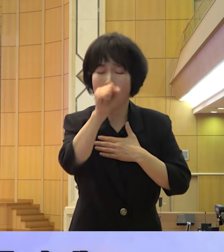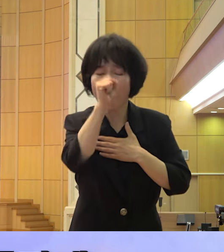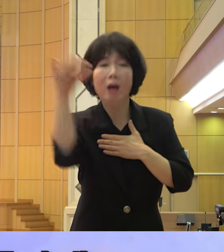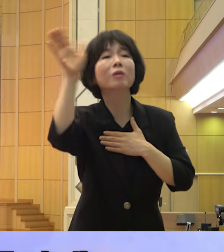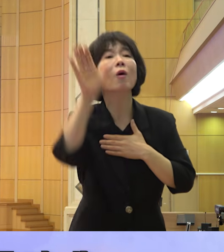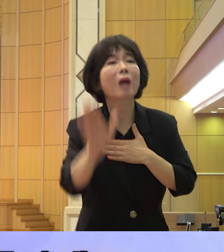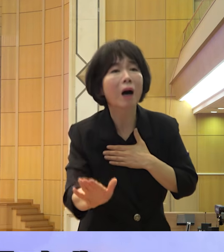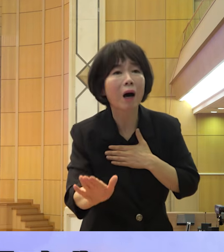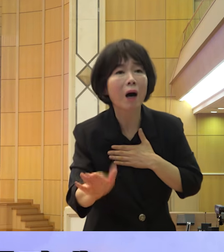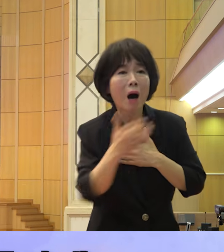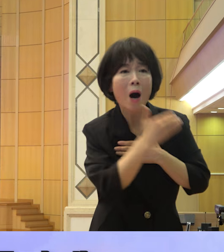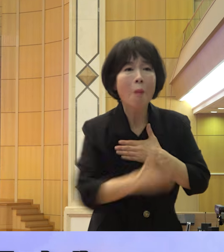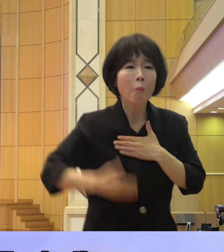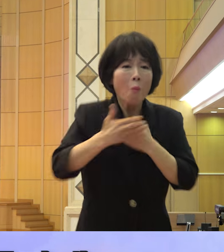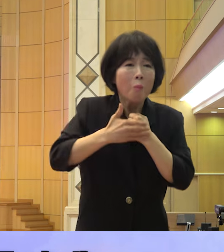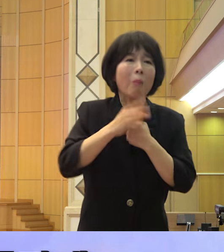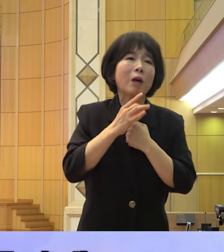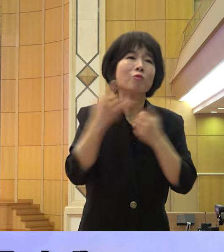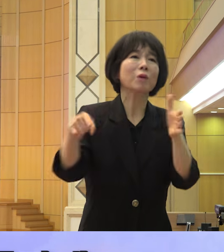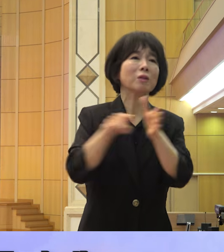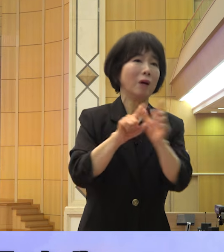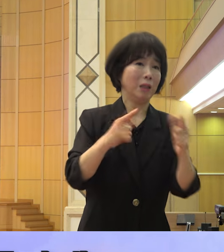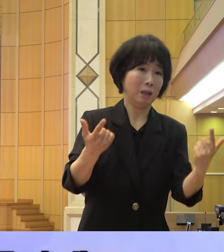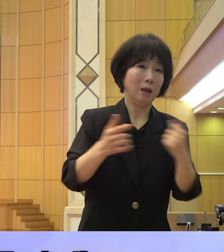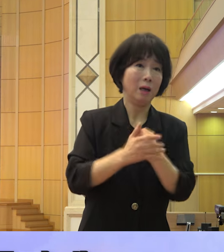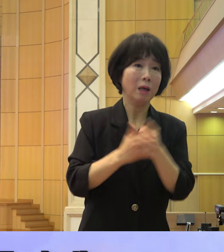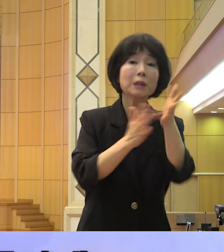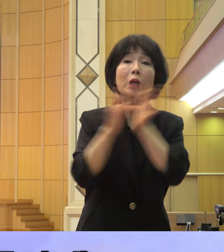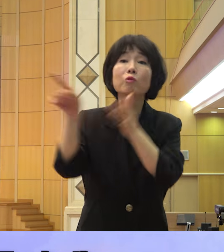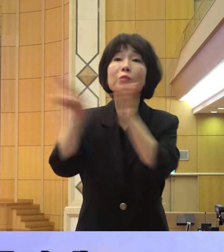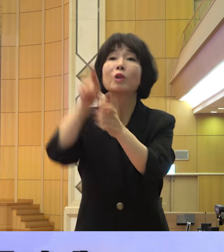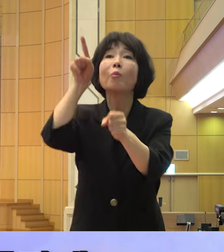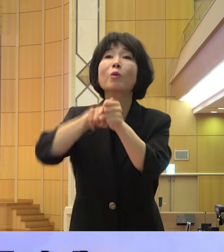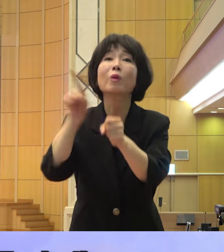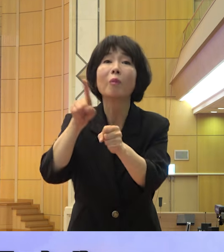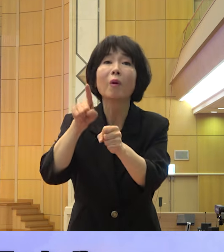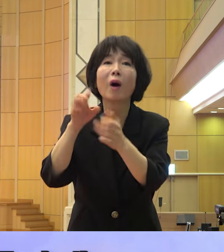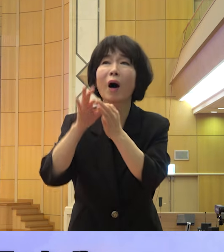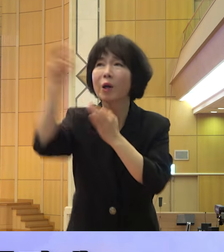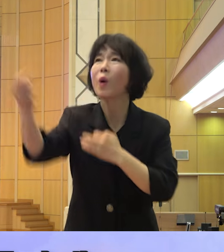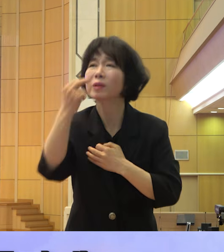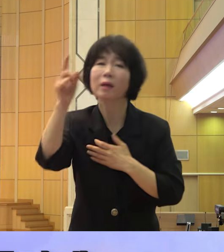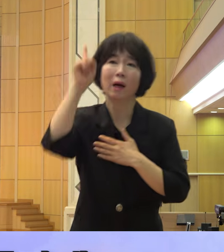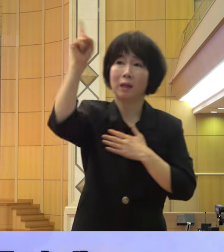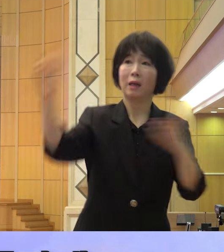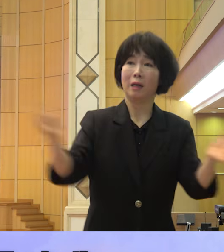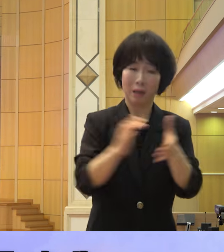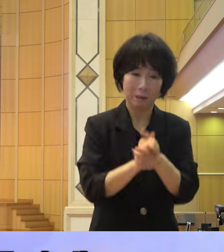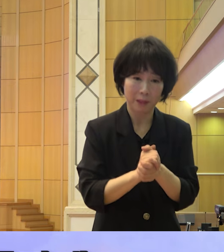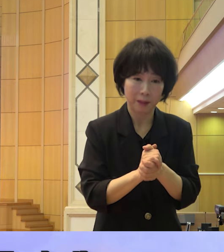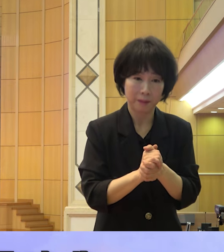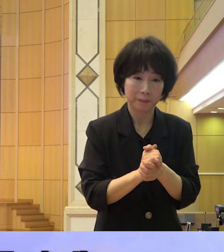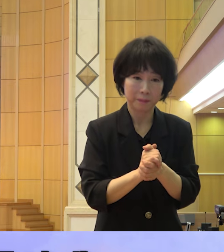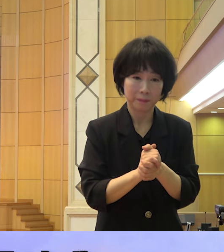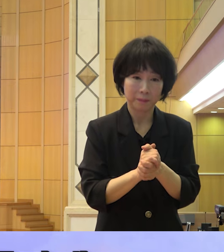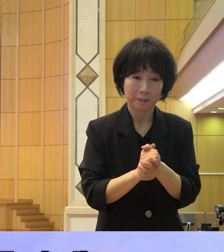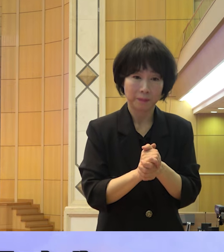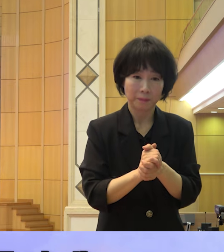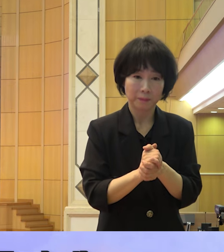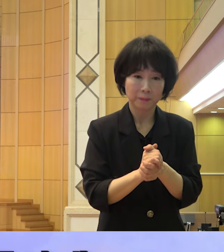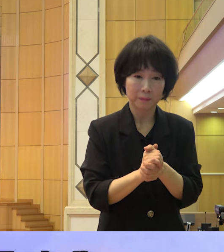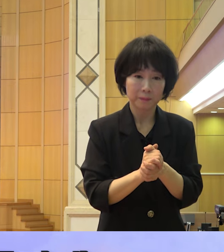그것 때문에서만 예수 믿는다면 저는요, 목사는 안 해. 그냥 여러분들처럼